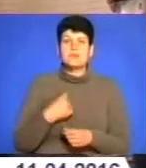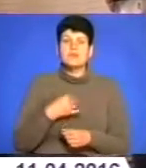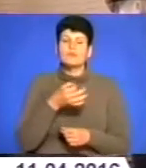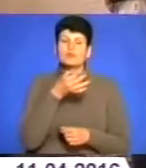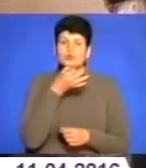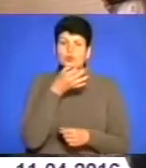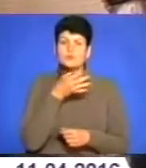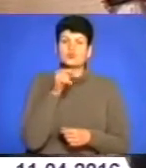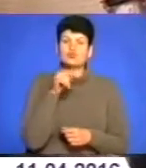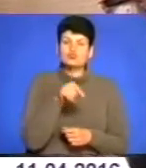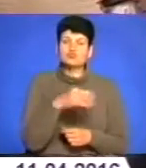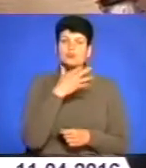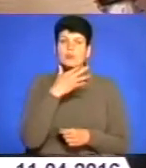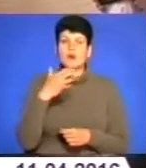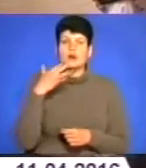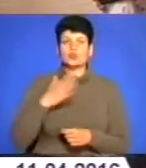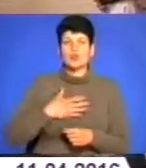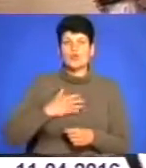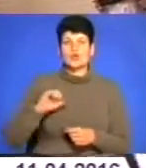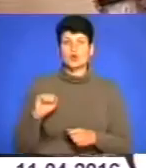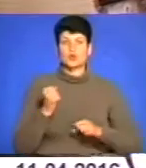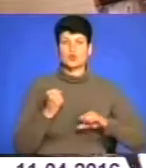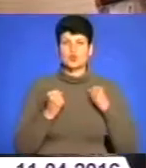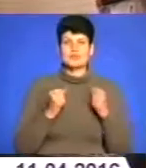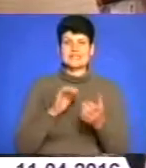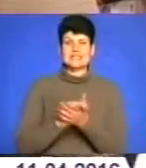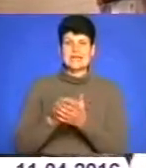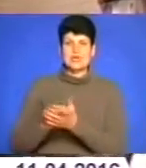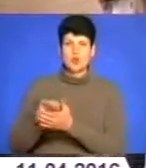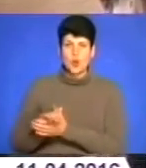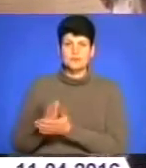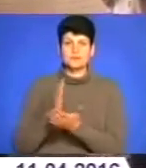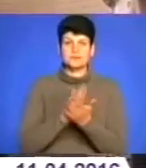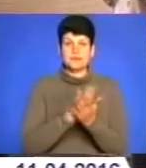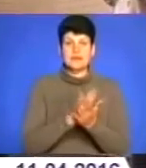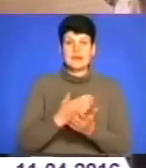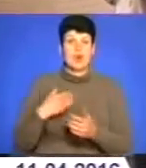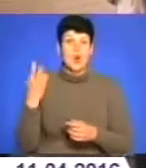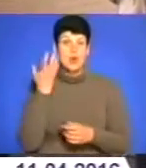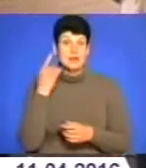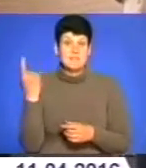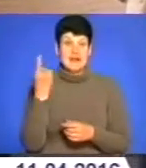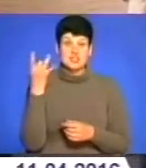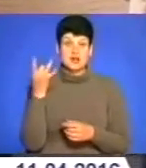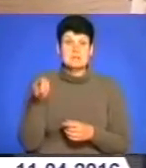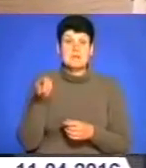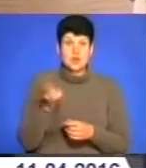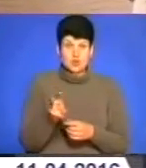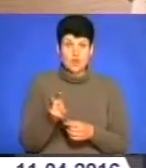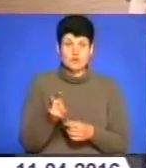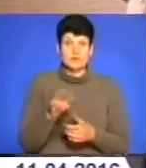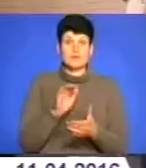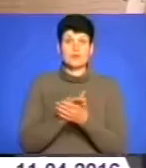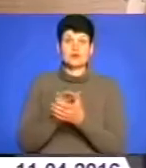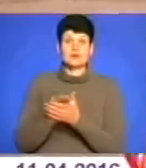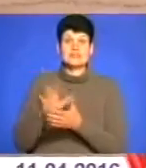що тут багато моїх друзів і знайомих. Я коли перший раз сюди прийшов, то я